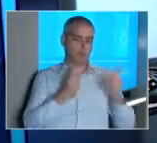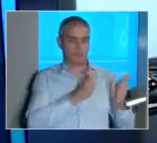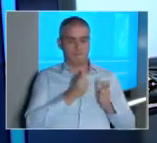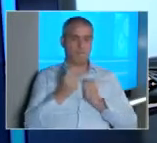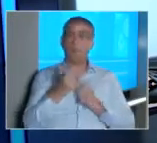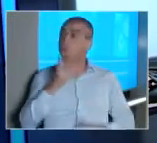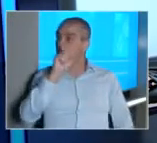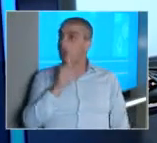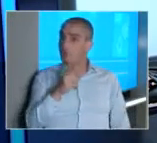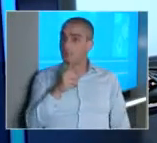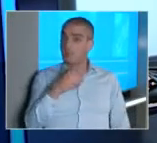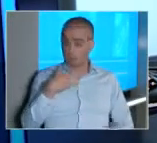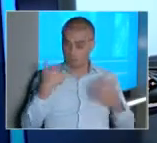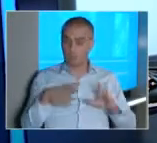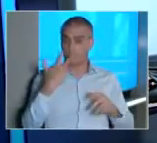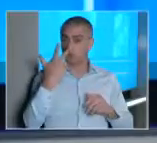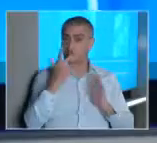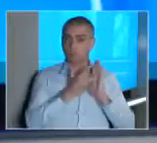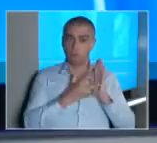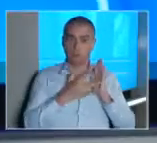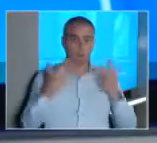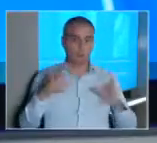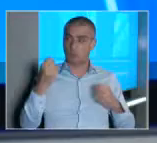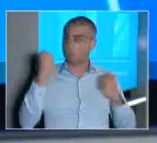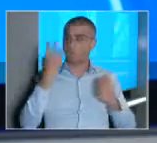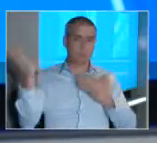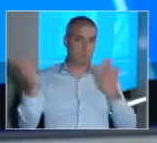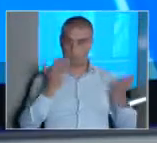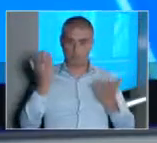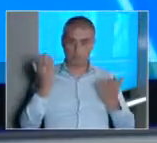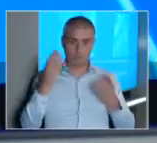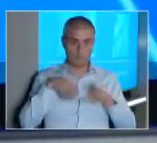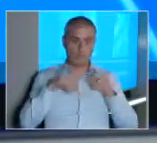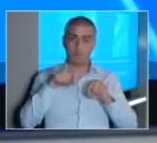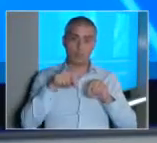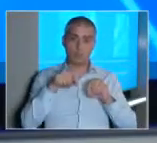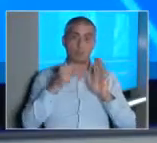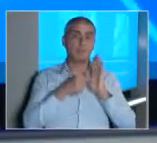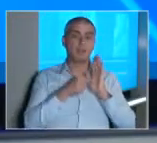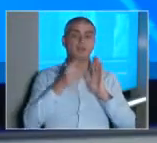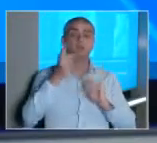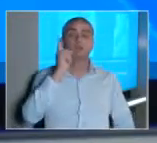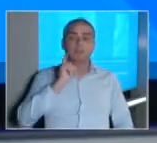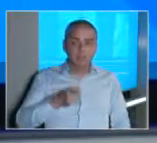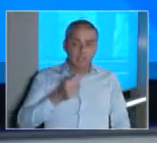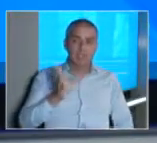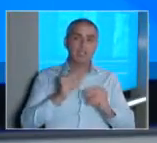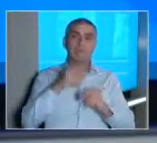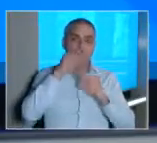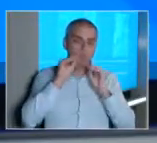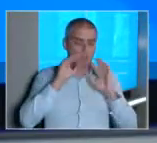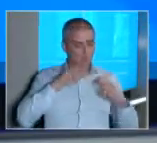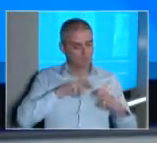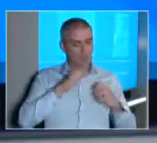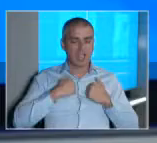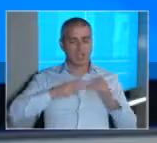הישראלית. שאנחנו נאבד את אותם שלושה מנדטים שאיבדו, אני לא יודע, עוצמה יהודית או אחרים בבחירות האלה. ולכן הוא צריך, יחד עם אמיר, לשבת,